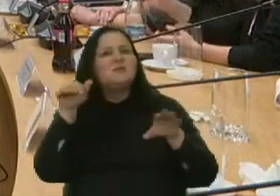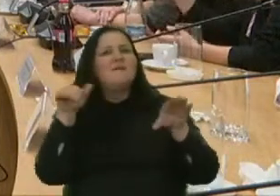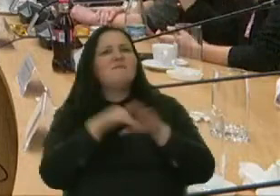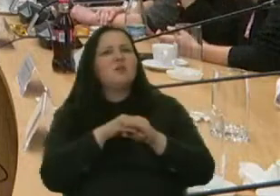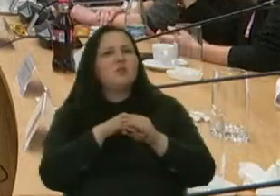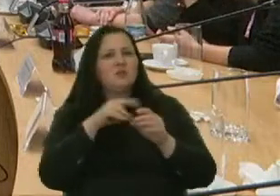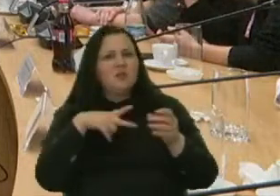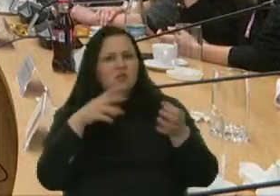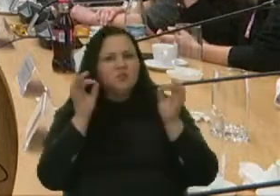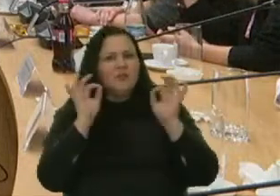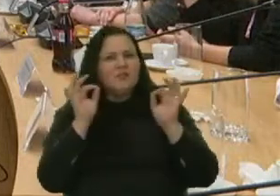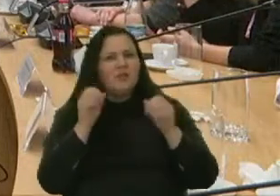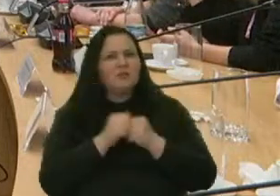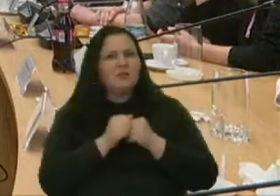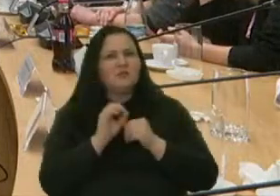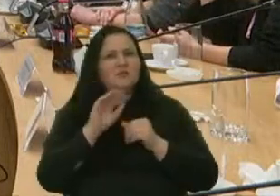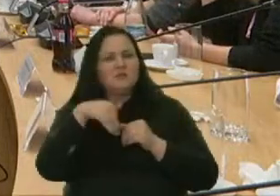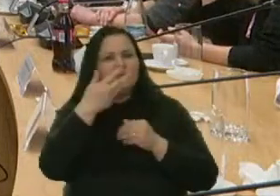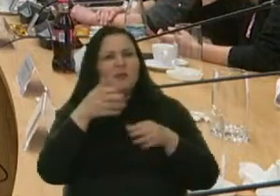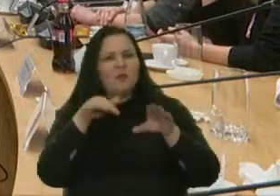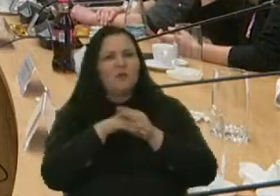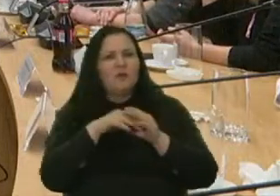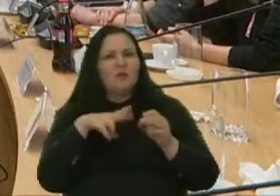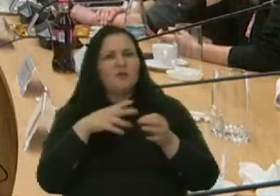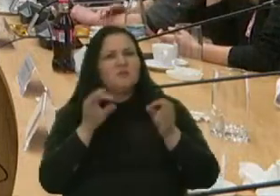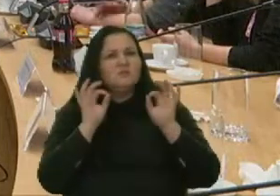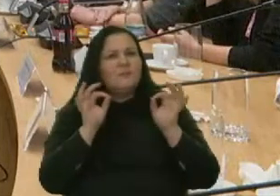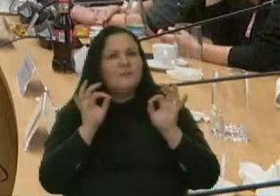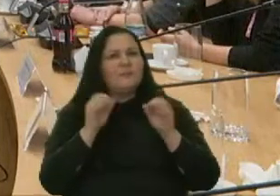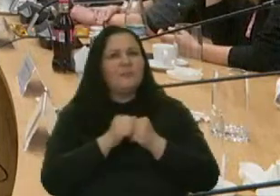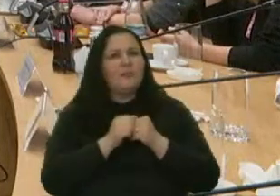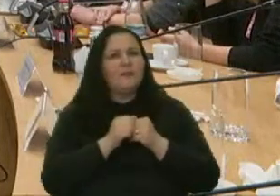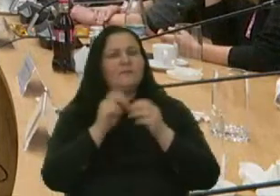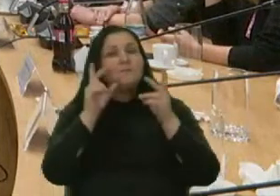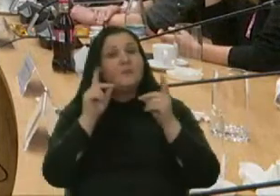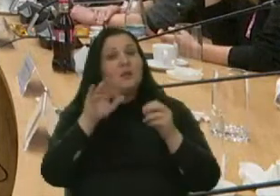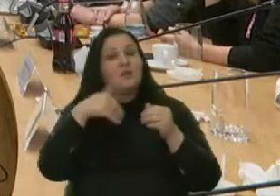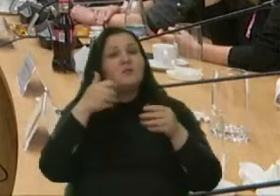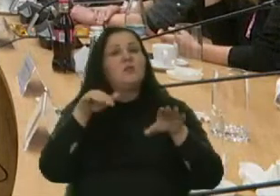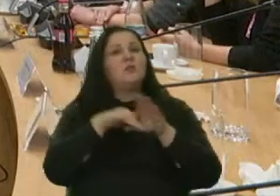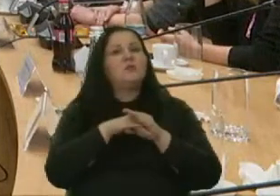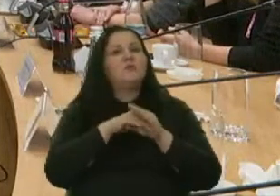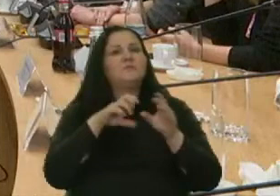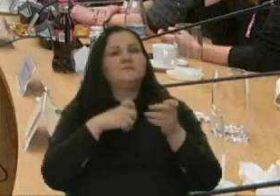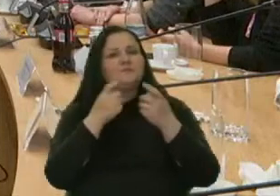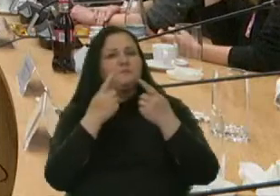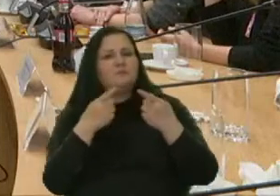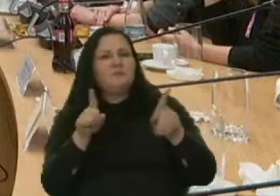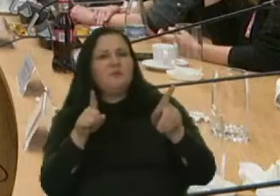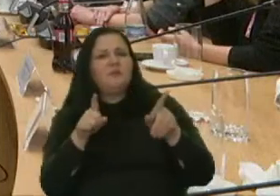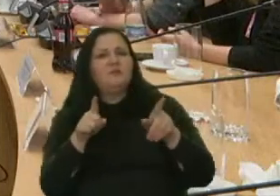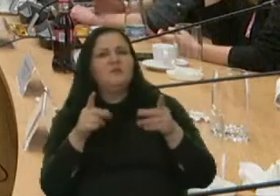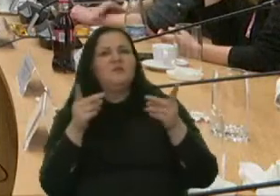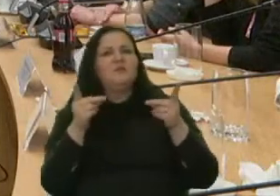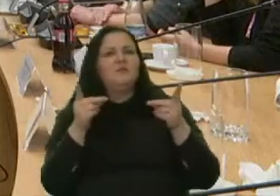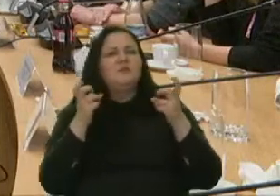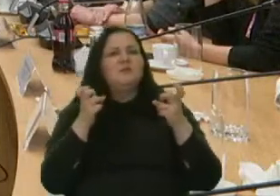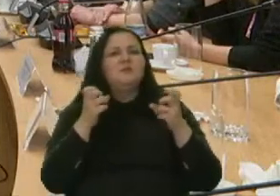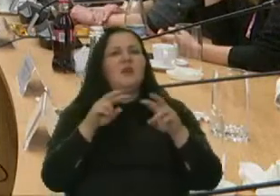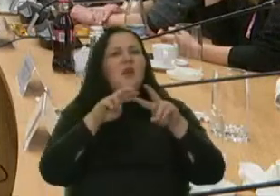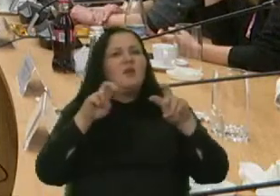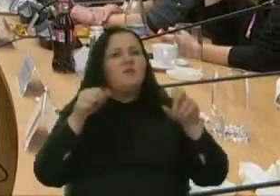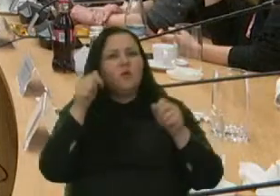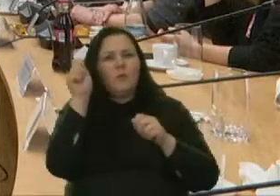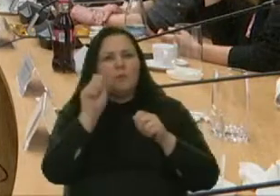specialistă să Votați să dați un vot sunteți specialistă Sau nu dar a da un vot este diferit față de a evalua